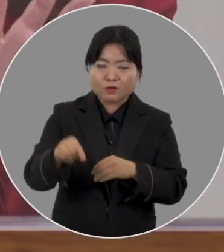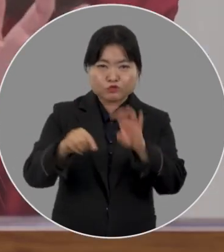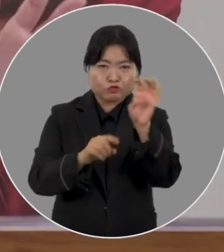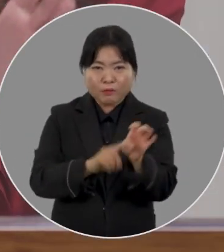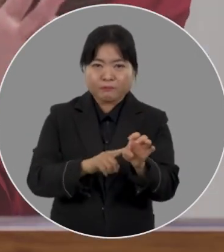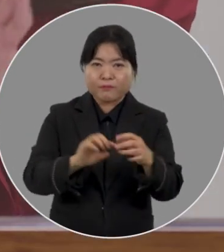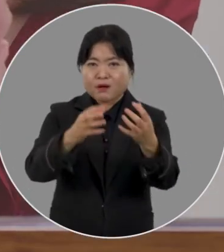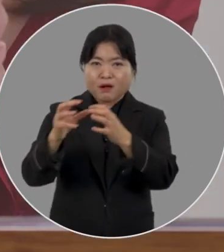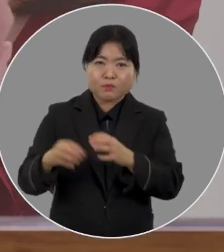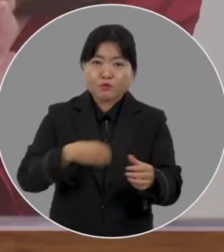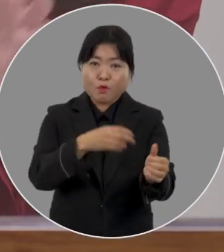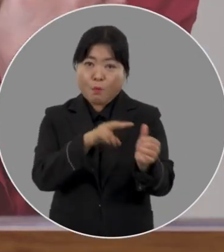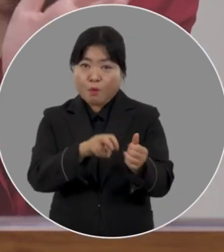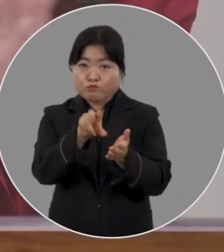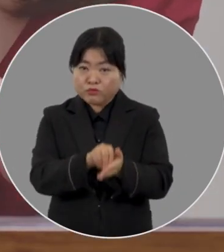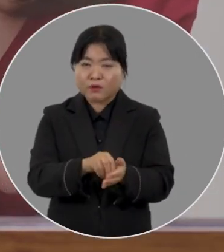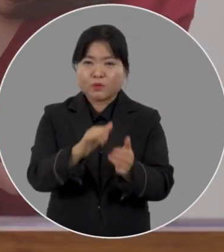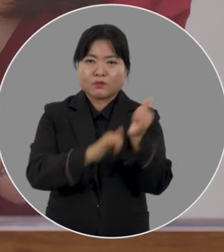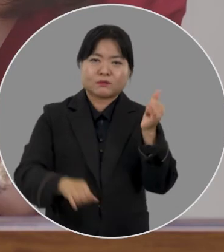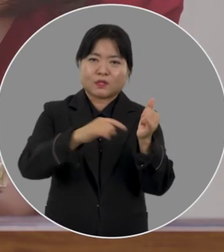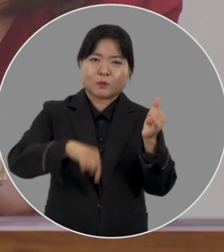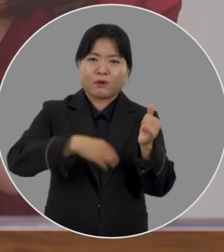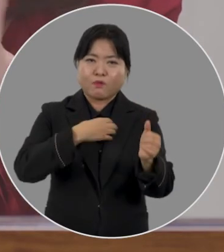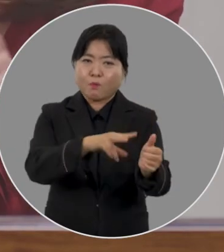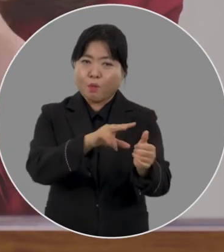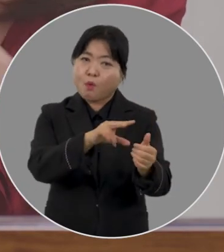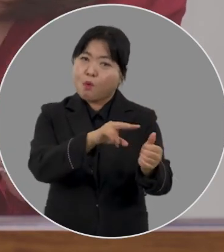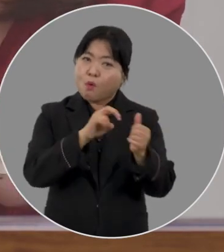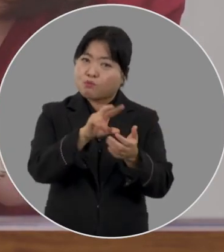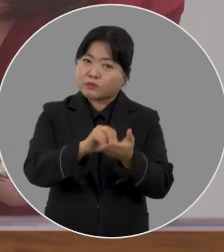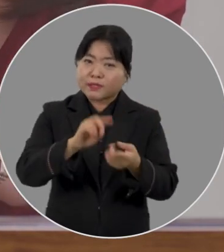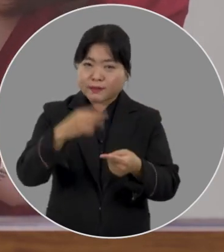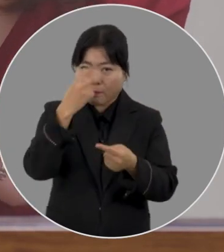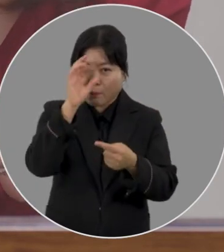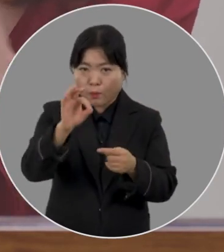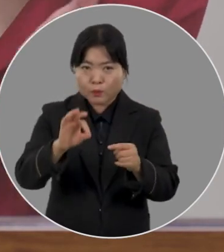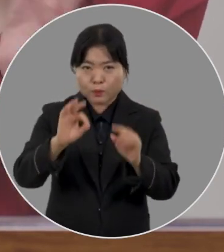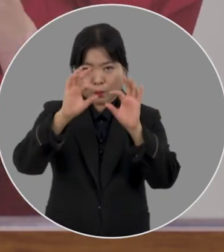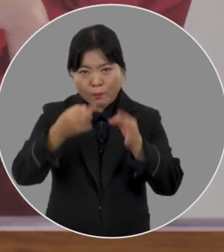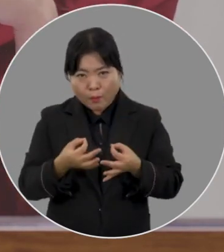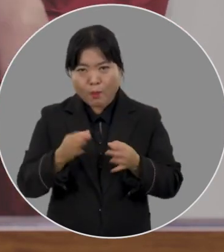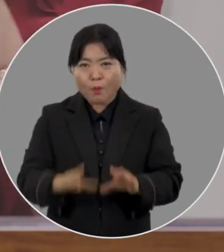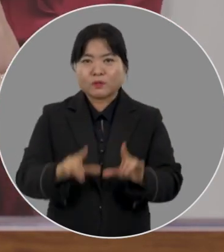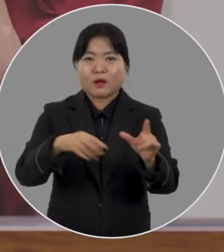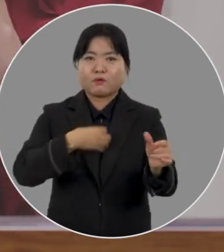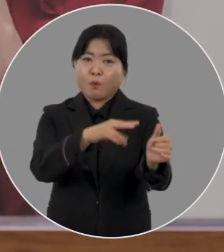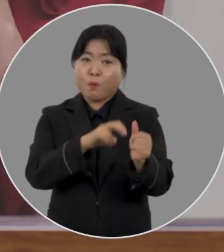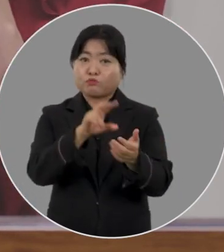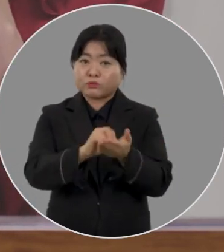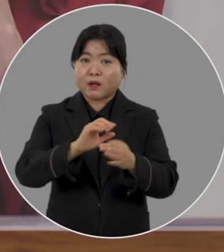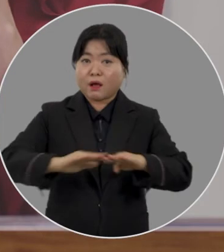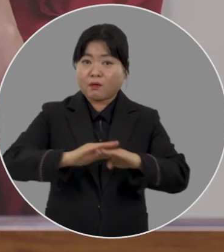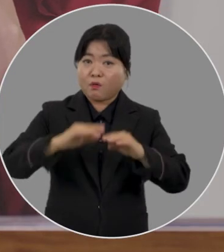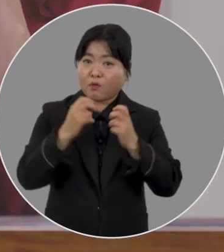유럽 각국의 이제 혐오 문제 또 역사 속의 혐오 문제를 우리가 살펴보고 또 돌아보면서 오늘날의 혐오 문제를 어떻게 좀